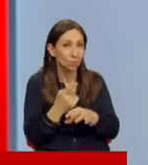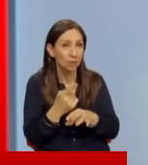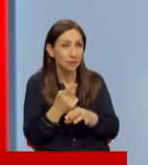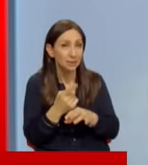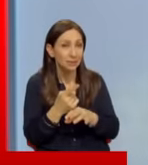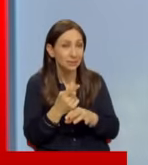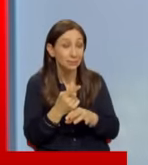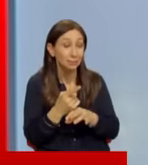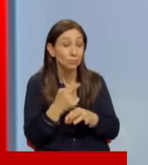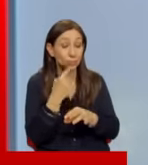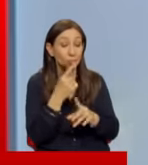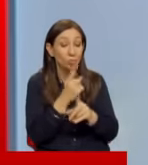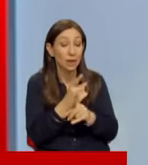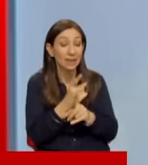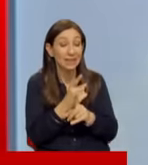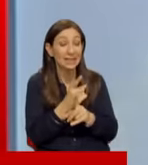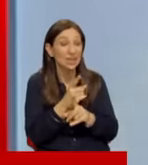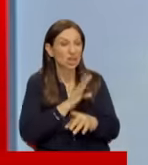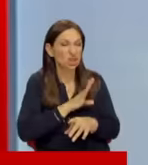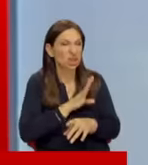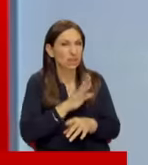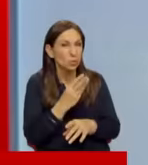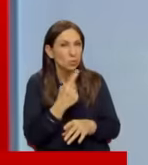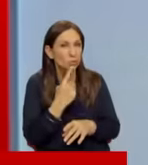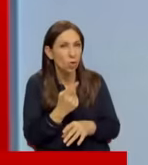söylüyorlardı. Mülakatlardan da şikayetçi